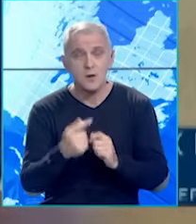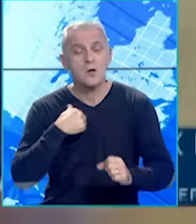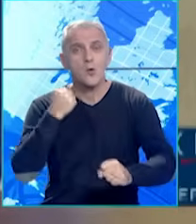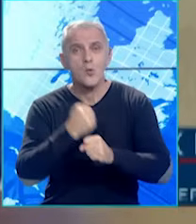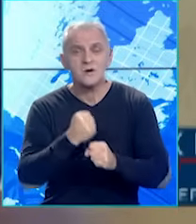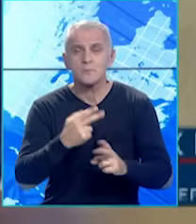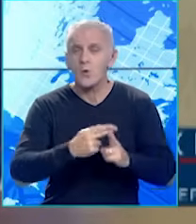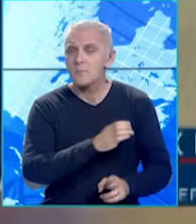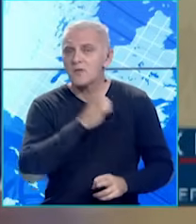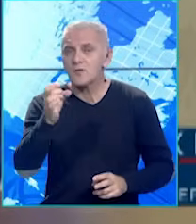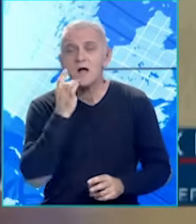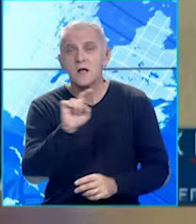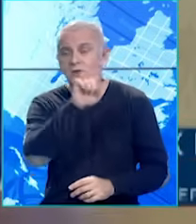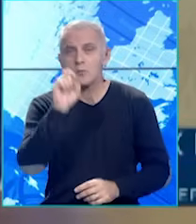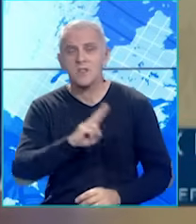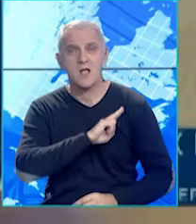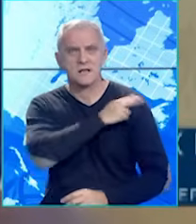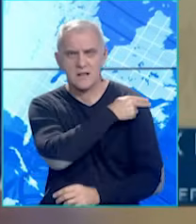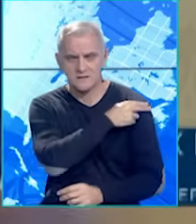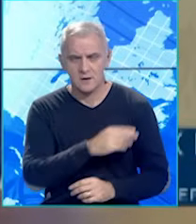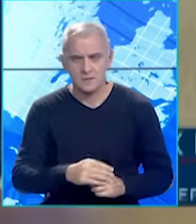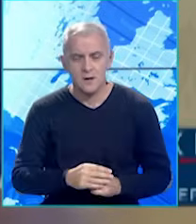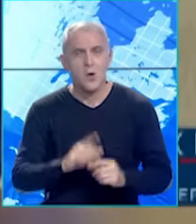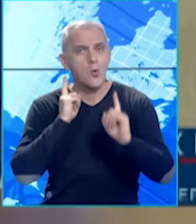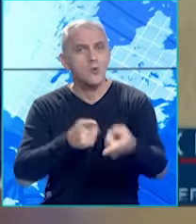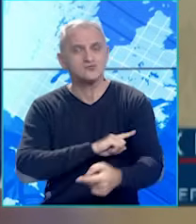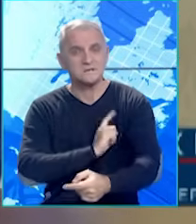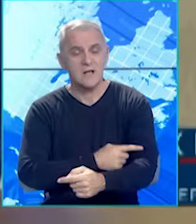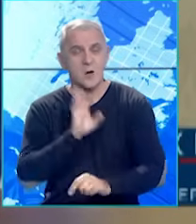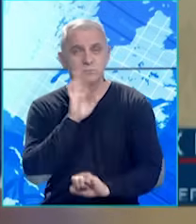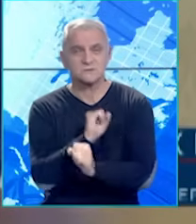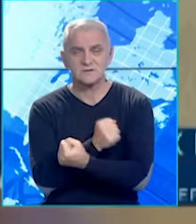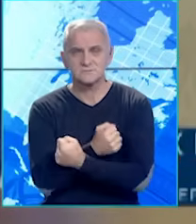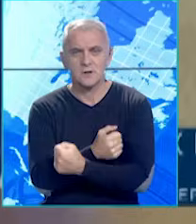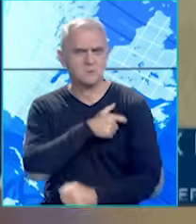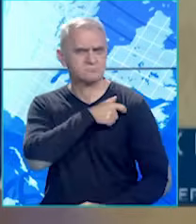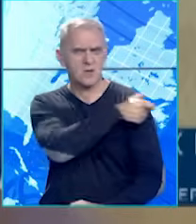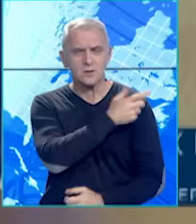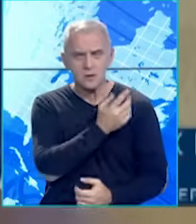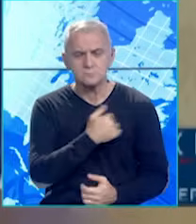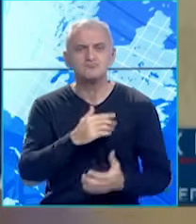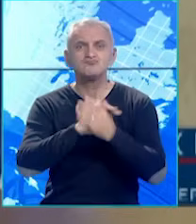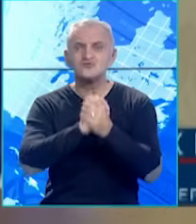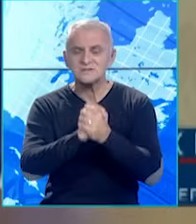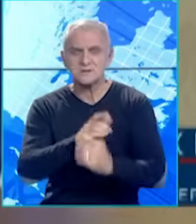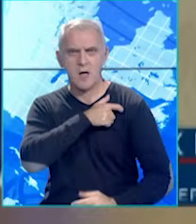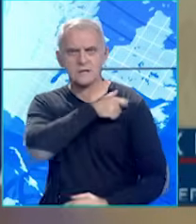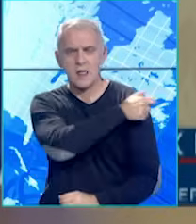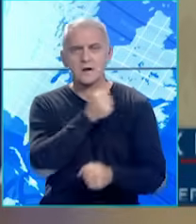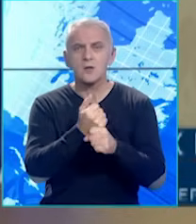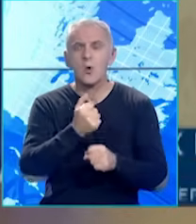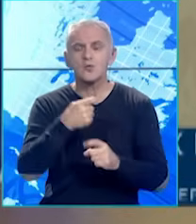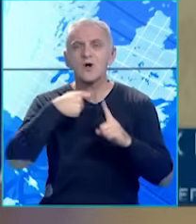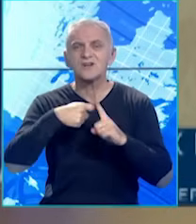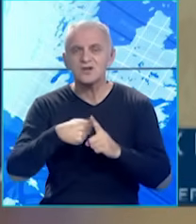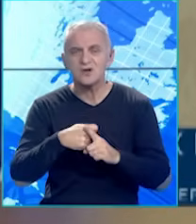izvršimo imenovanja kad je u pitanju generalski kor Oružanih snaga BiH. Čestitam naravno generalu Gojku